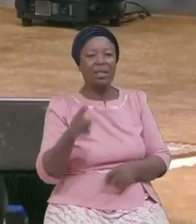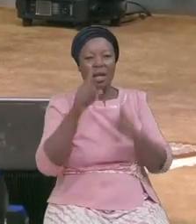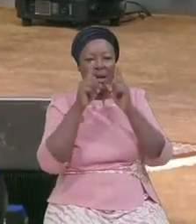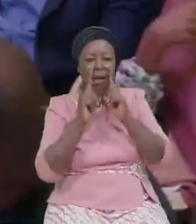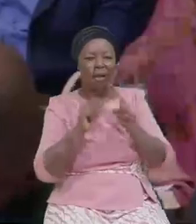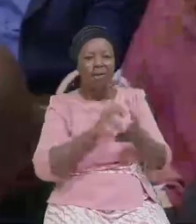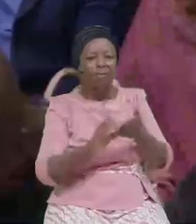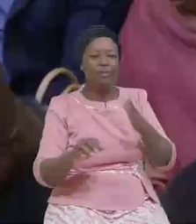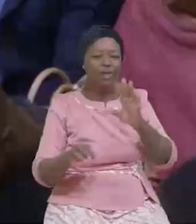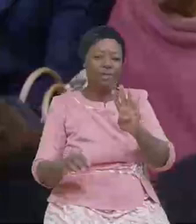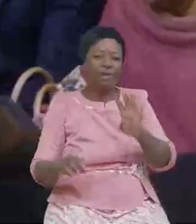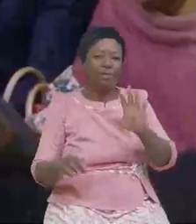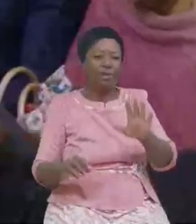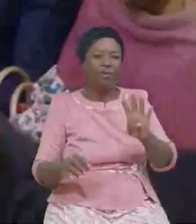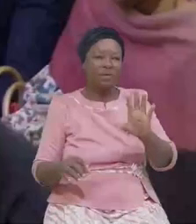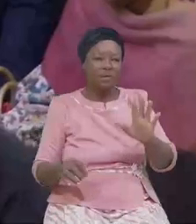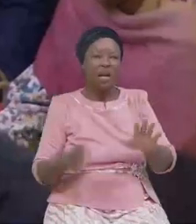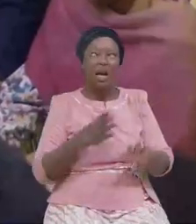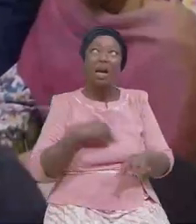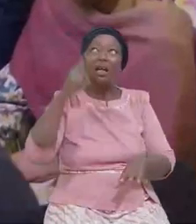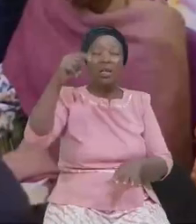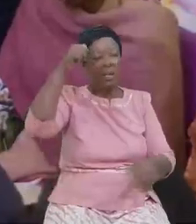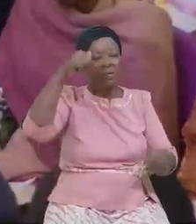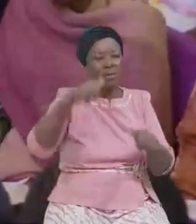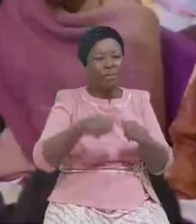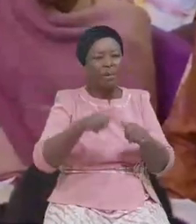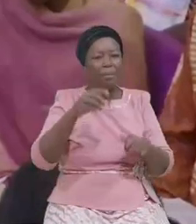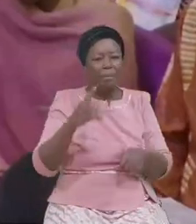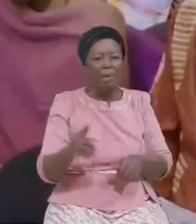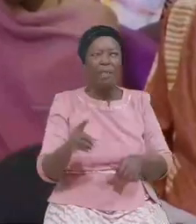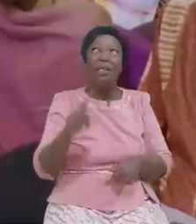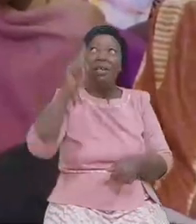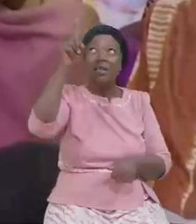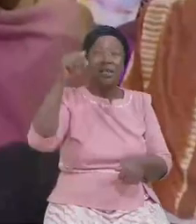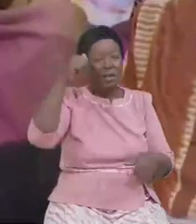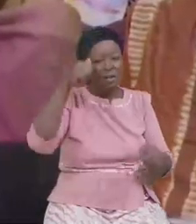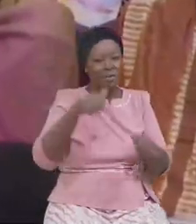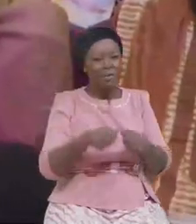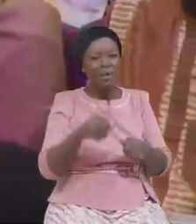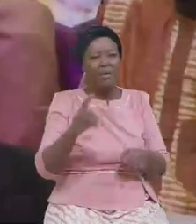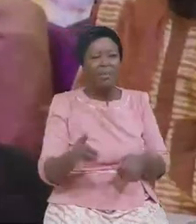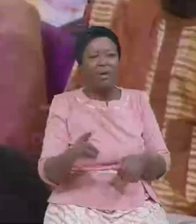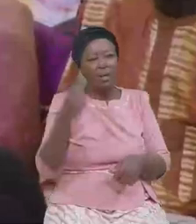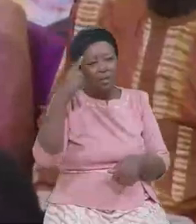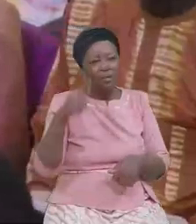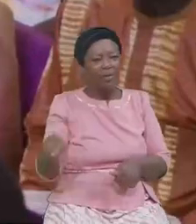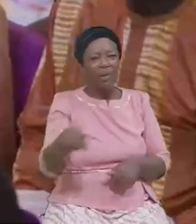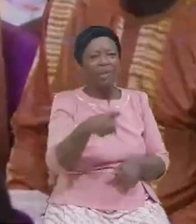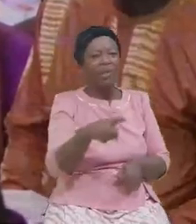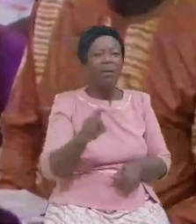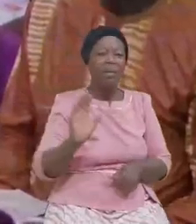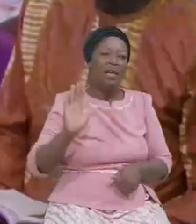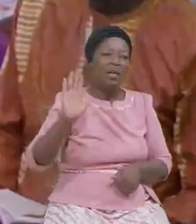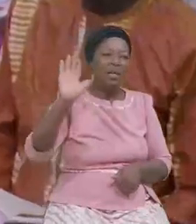45, il se souvint en leur faveur de son